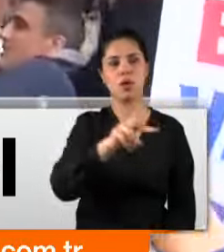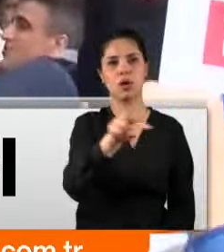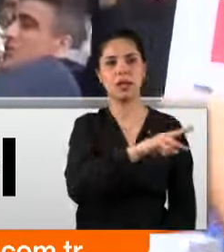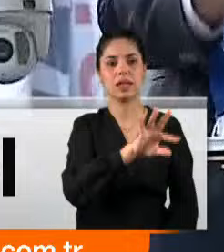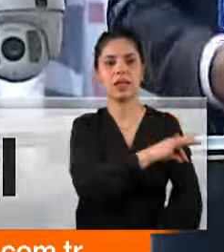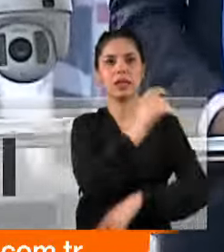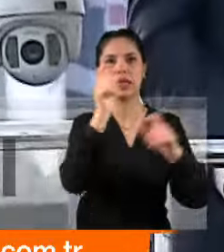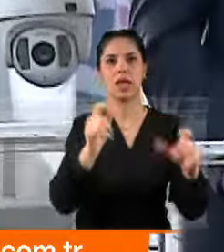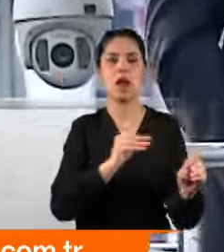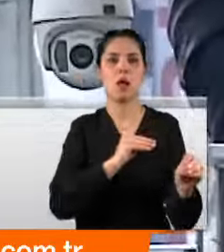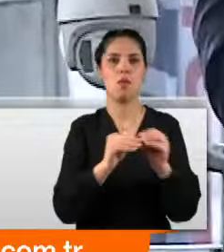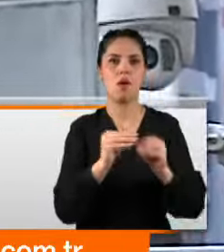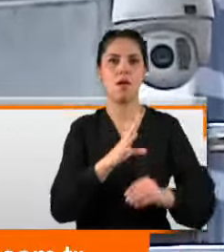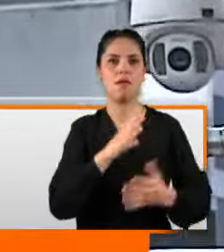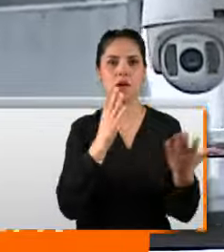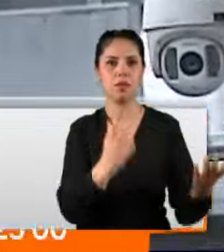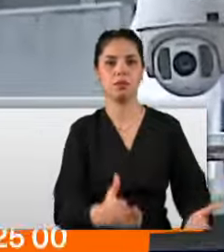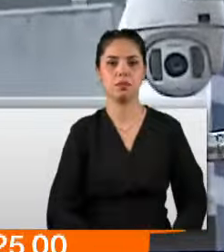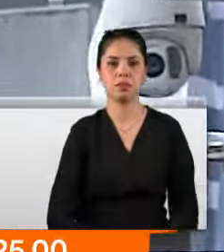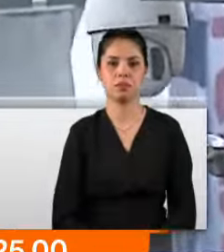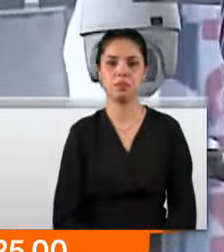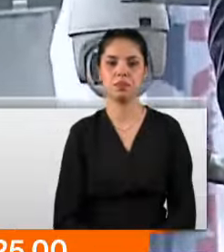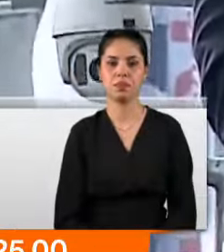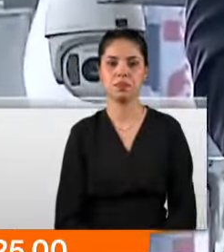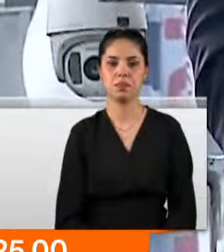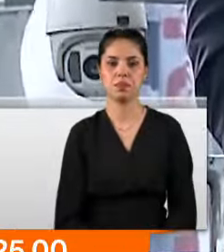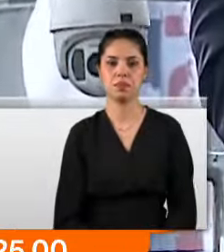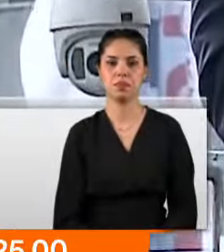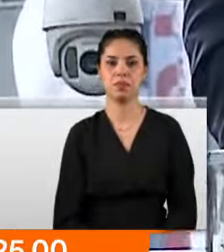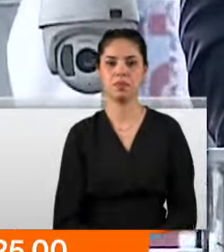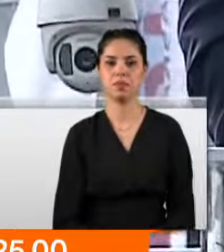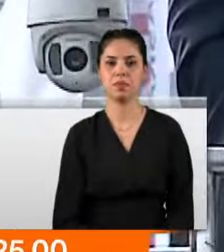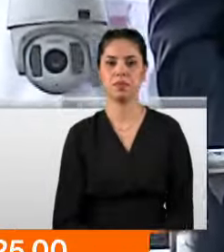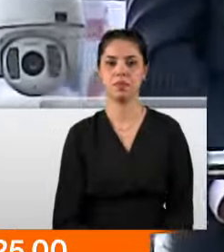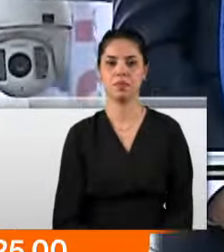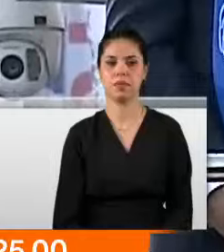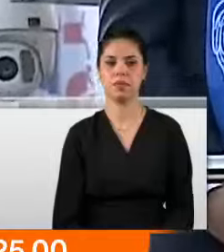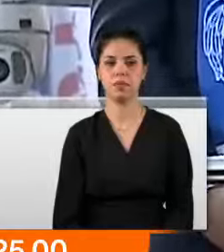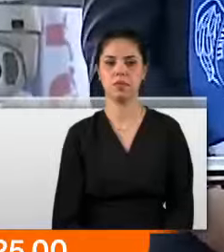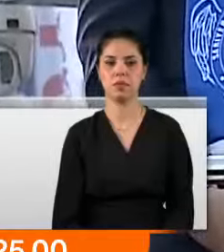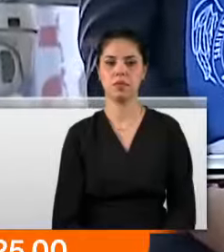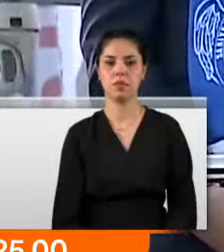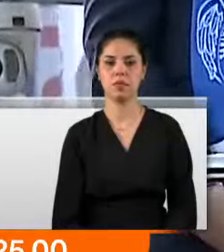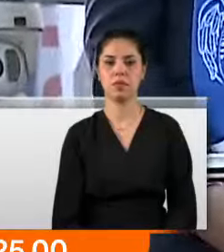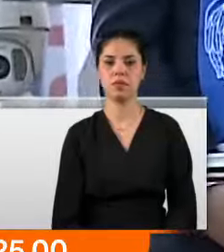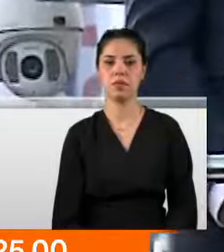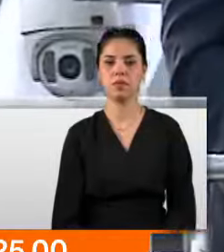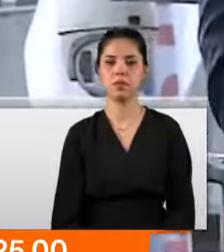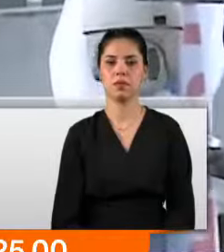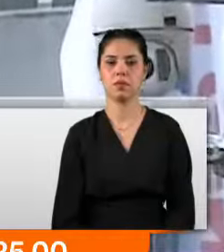Sarıyer'de de dertte. Eğer gerçekten bu partiye gönül verdiysen bugün